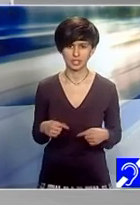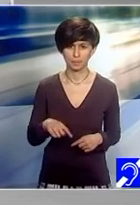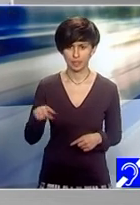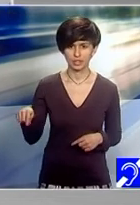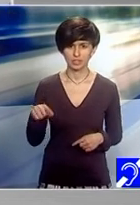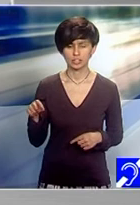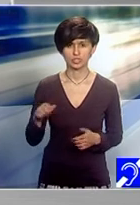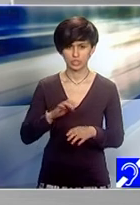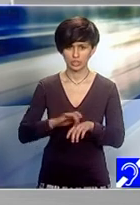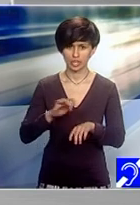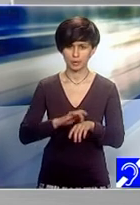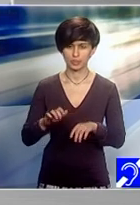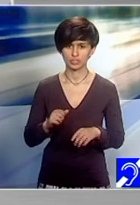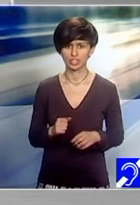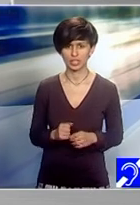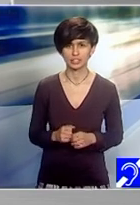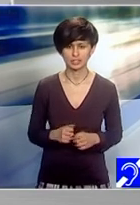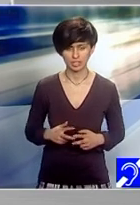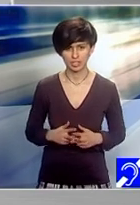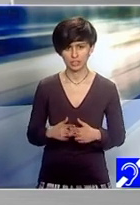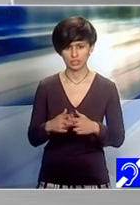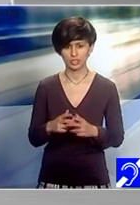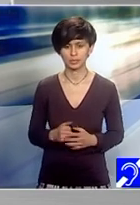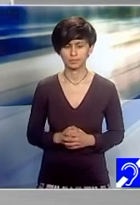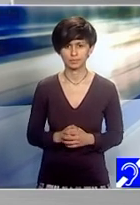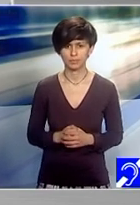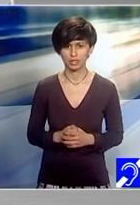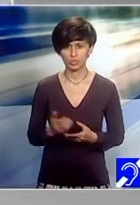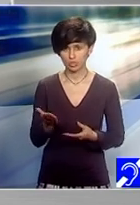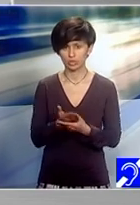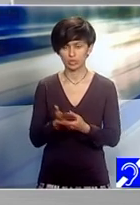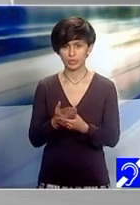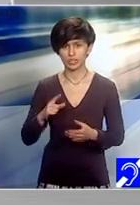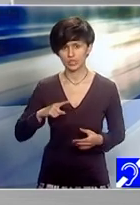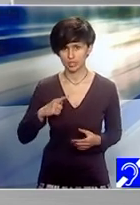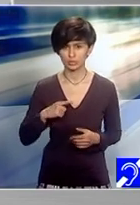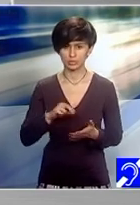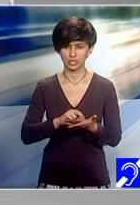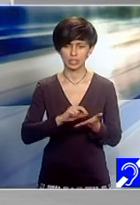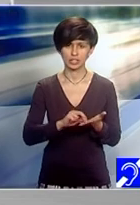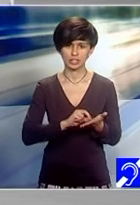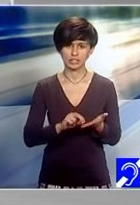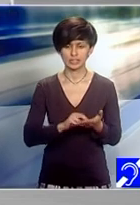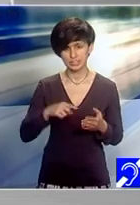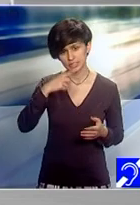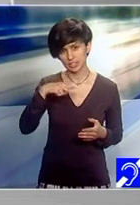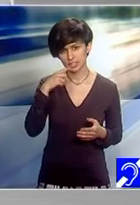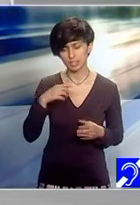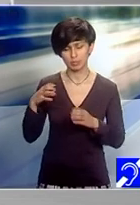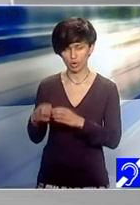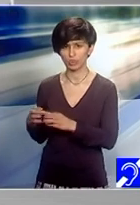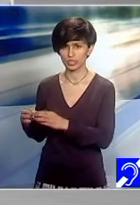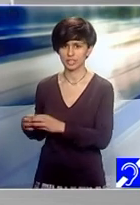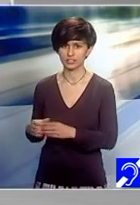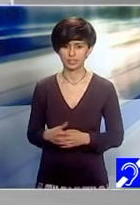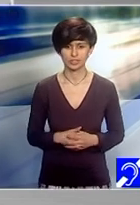am încercat să le aprofundăm și inclusiv flyerele sunt în limba colectivităților respective. Deci s-au depus eforturi destul de importante pe linia asta. Și mai